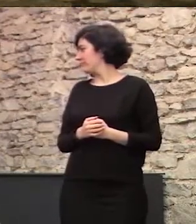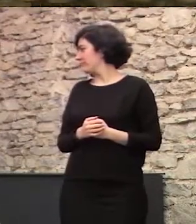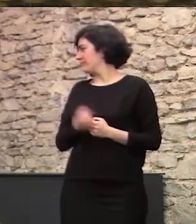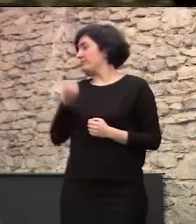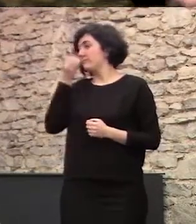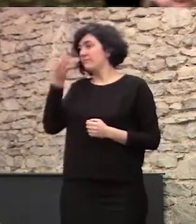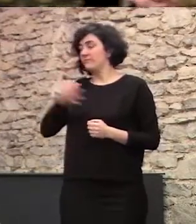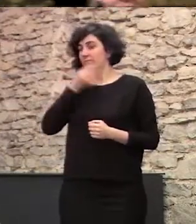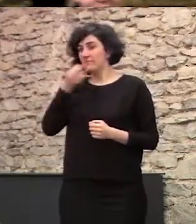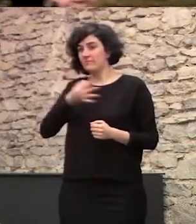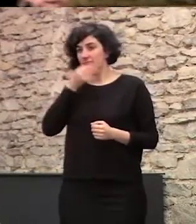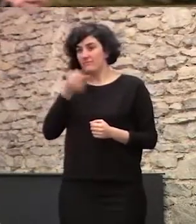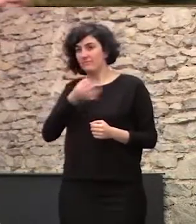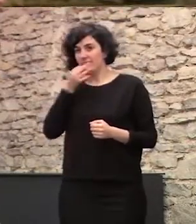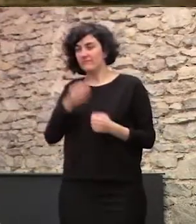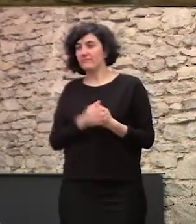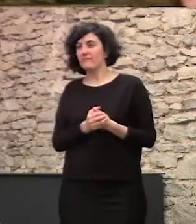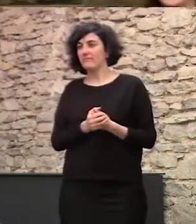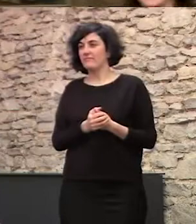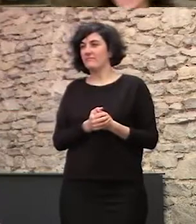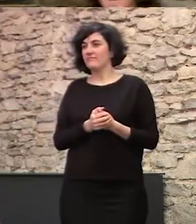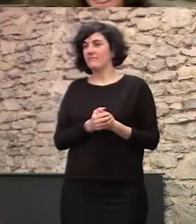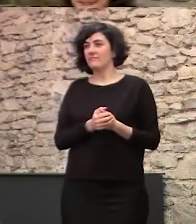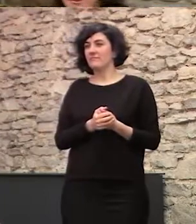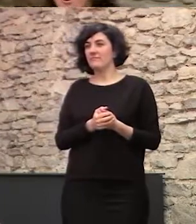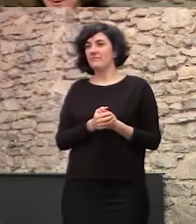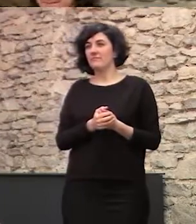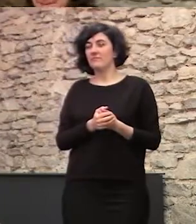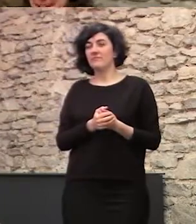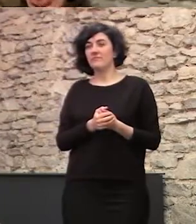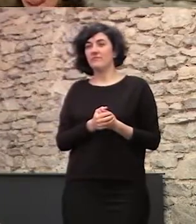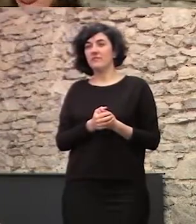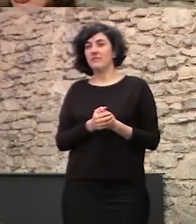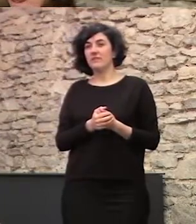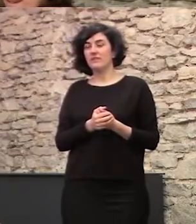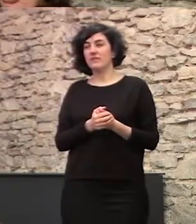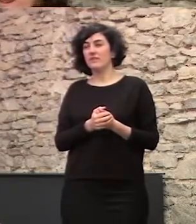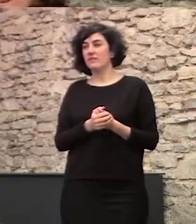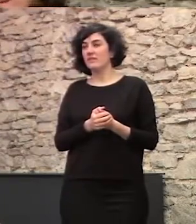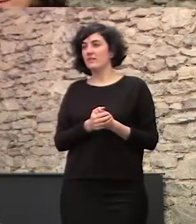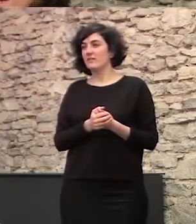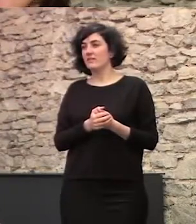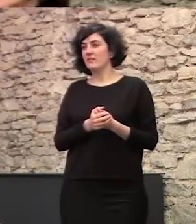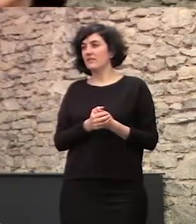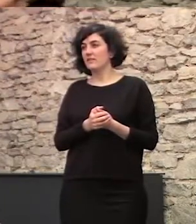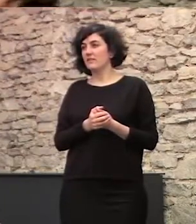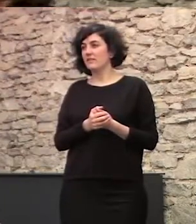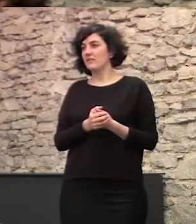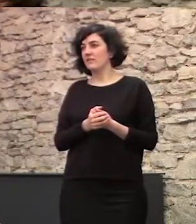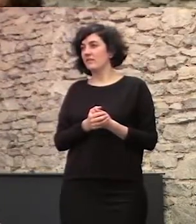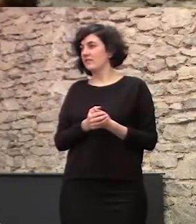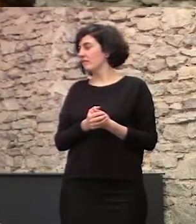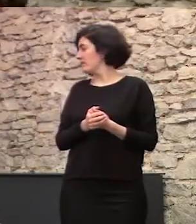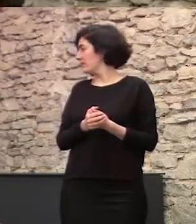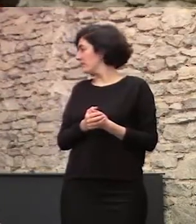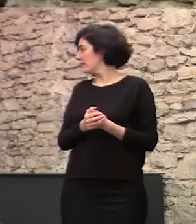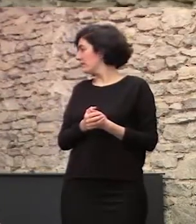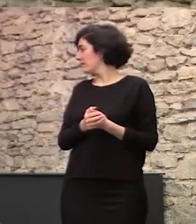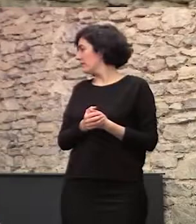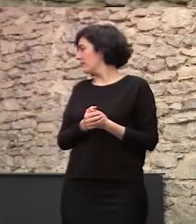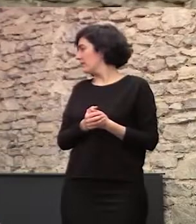Arratsaldeon, Danele, ondo etorri. Eta, bueno, dena arrazin zen, zure